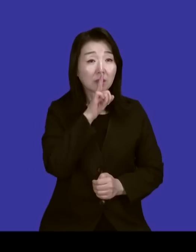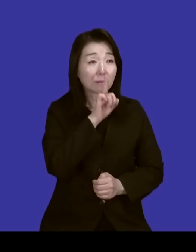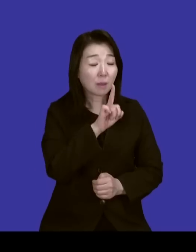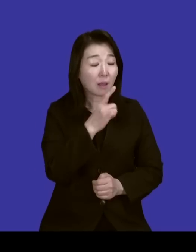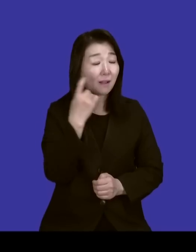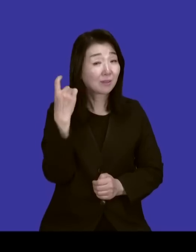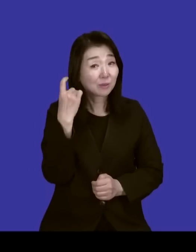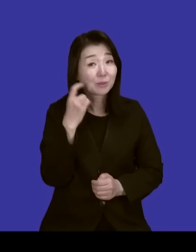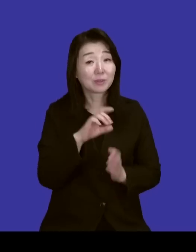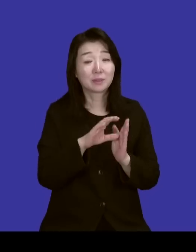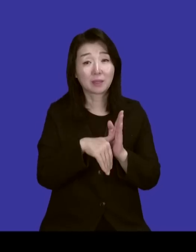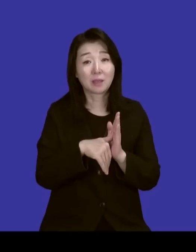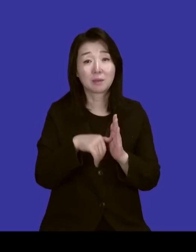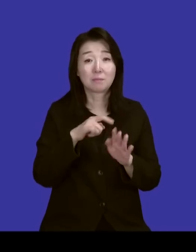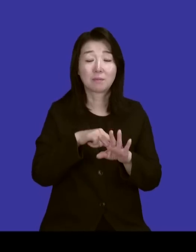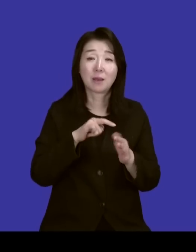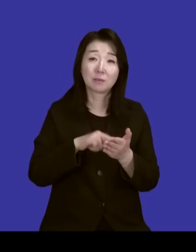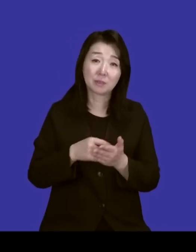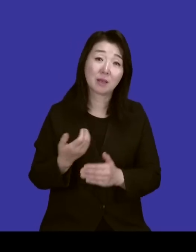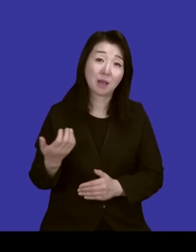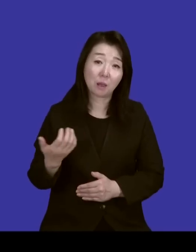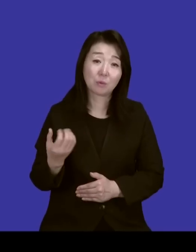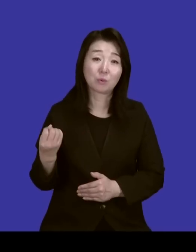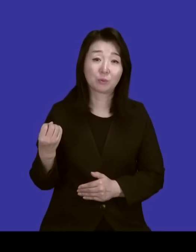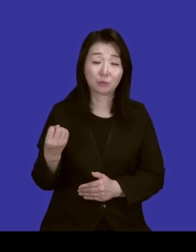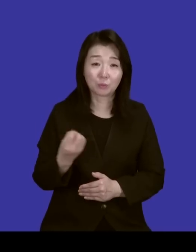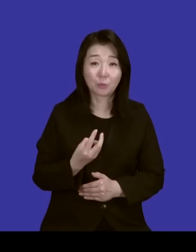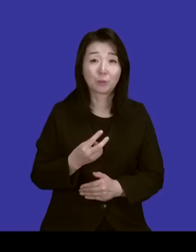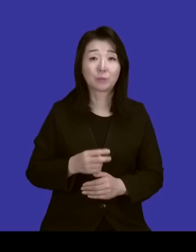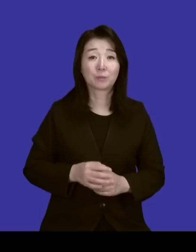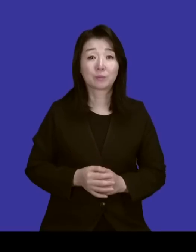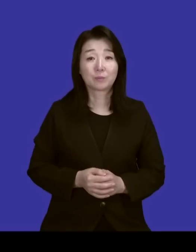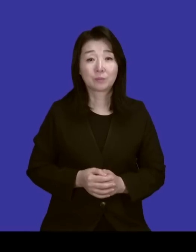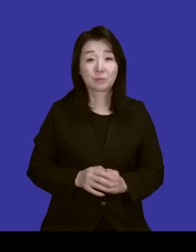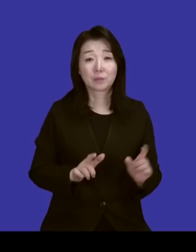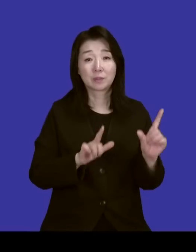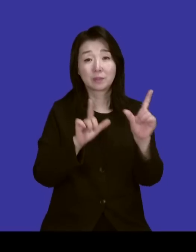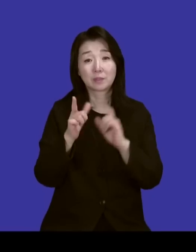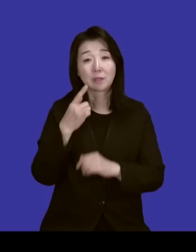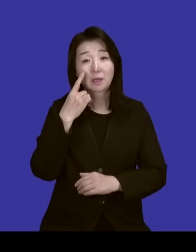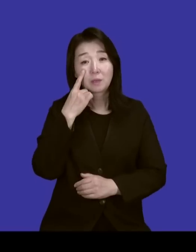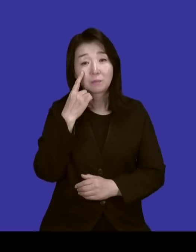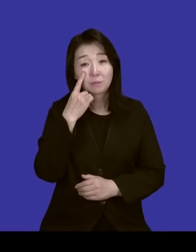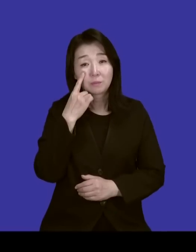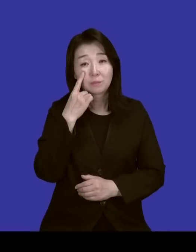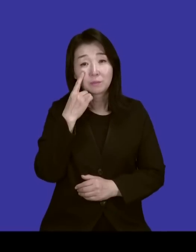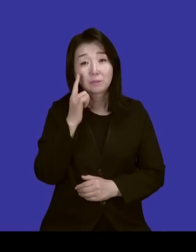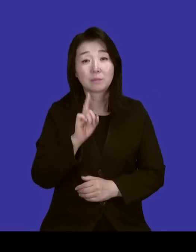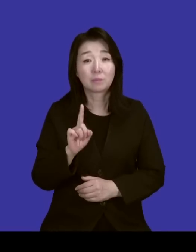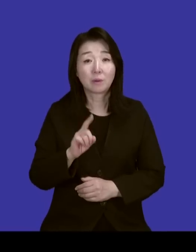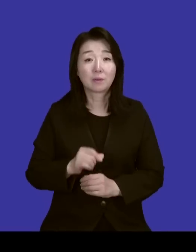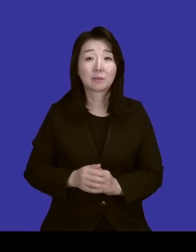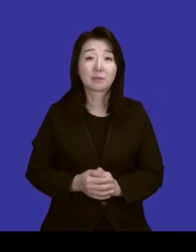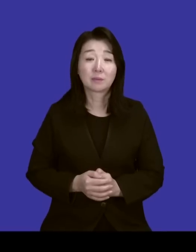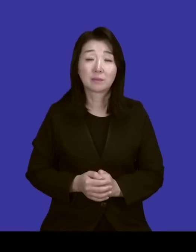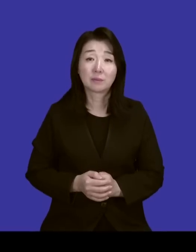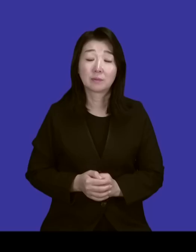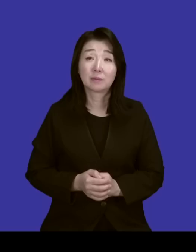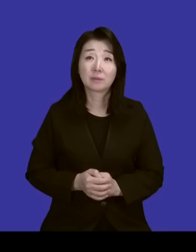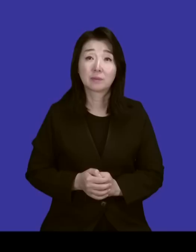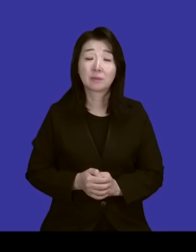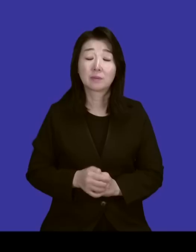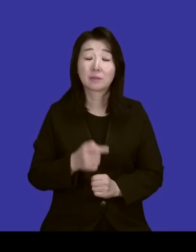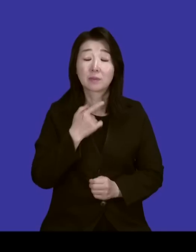들으면서 진짜 가슴이 많이 아프고 또 그런데 살다 보면은 진짜 겪고 싶지